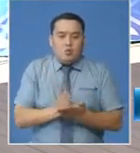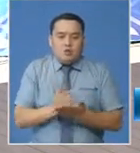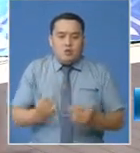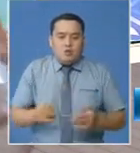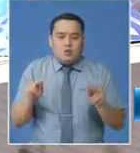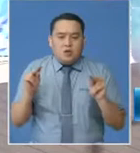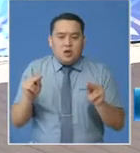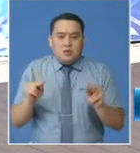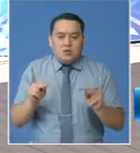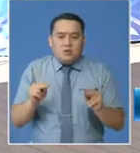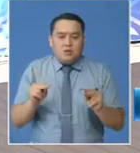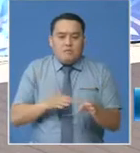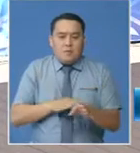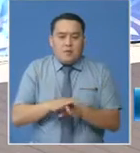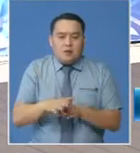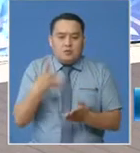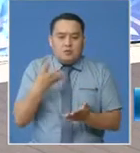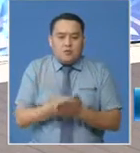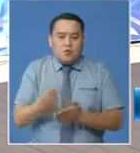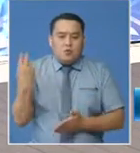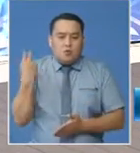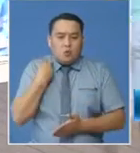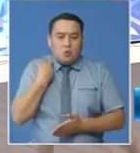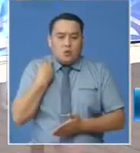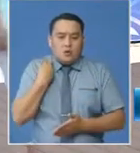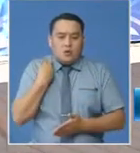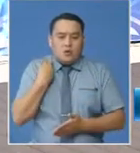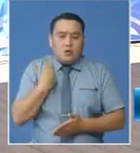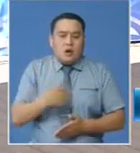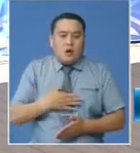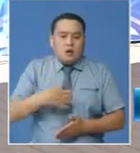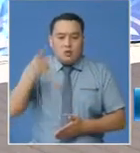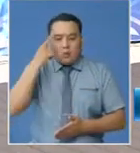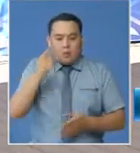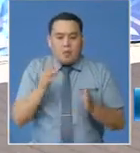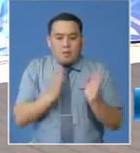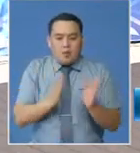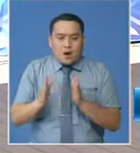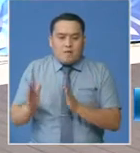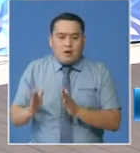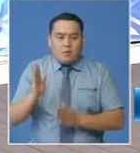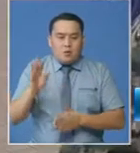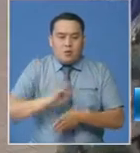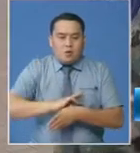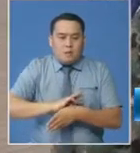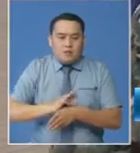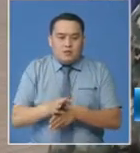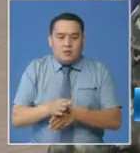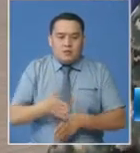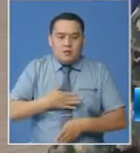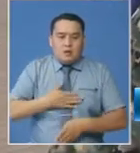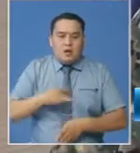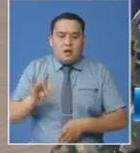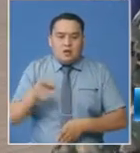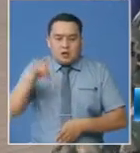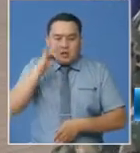честно будет добросовестно выполнять свой долг. Я думаю, что правопорядок в городе будет обеспечен. Я гражданин